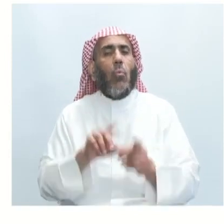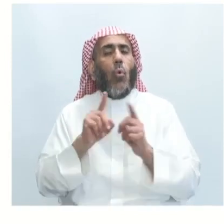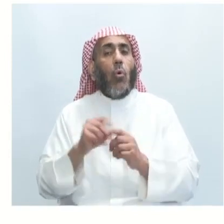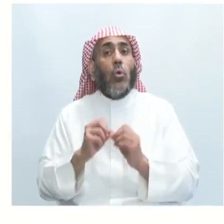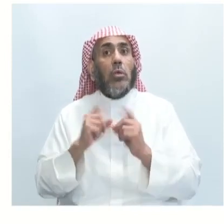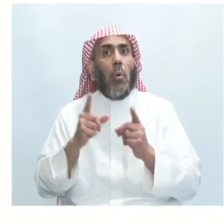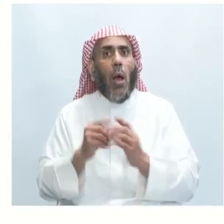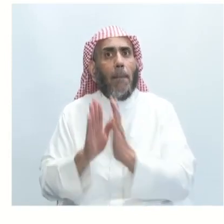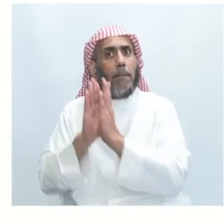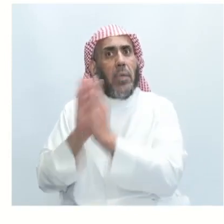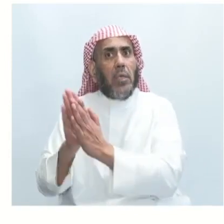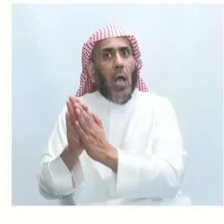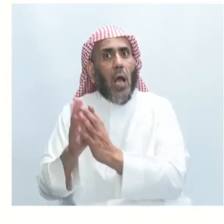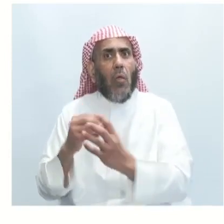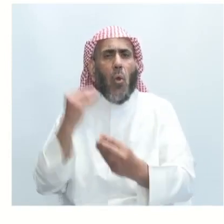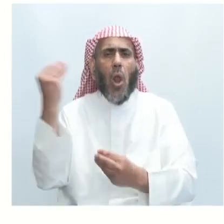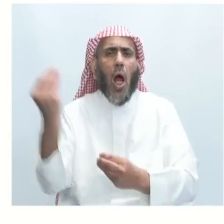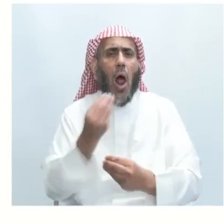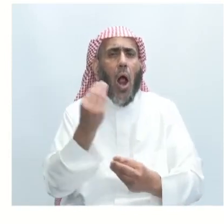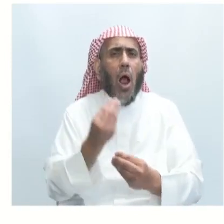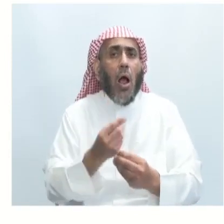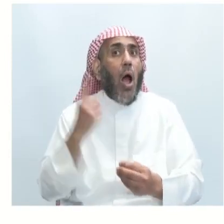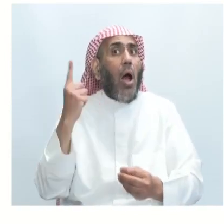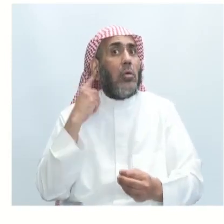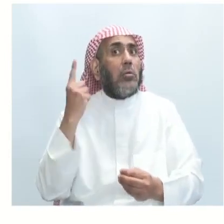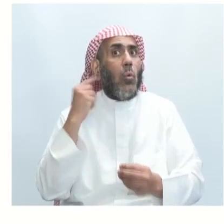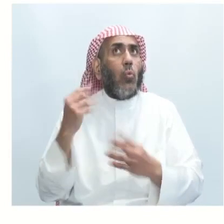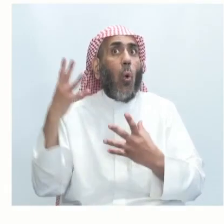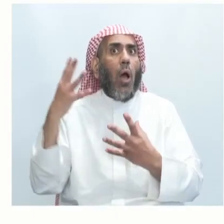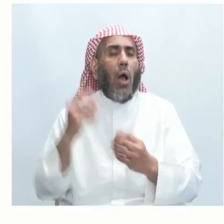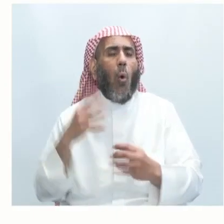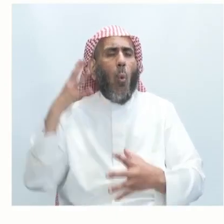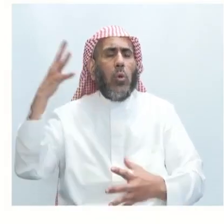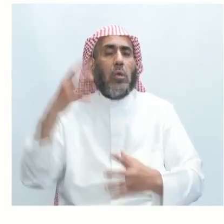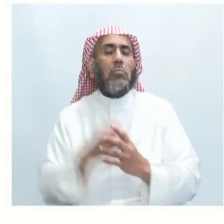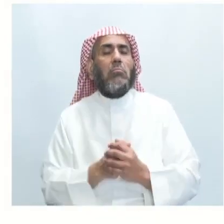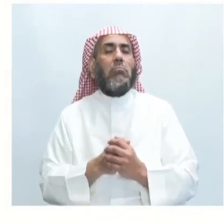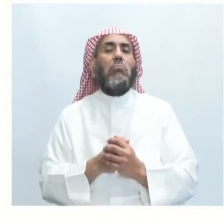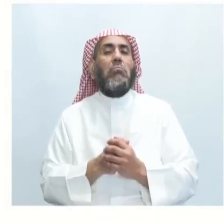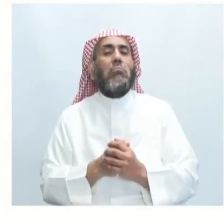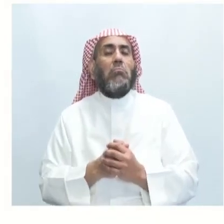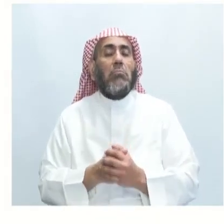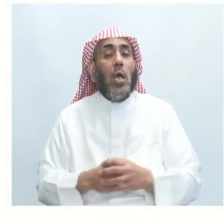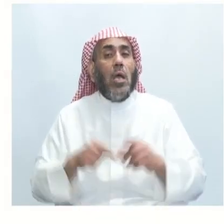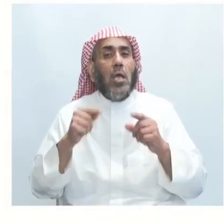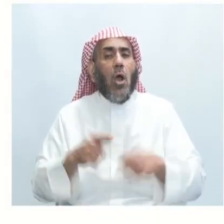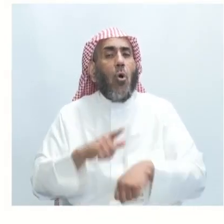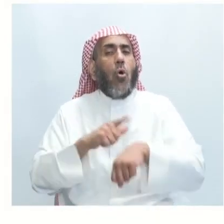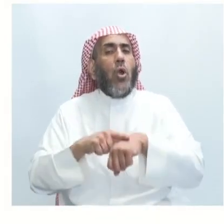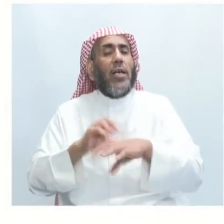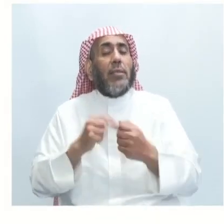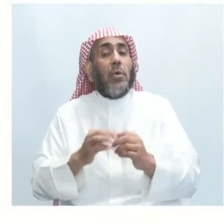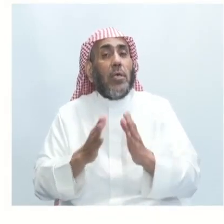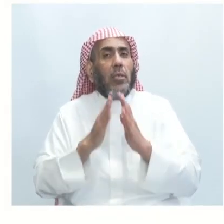الانتباه باتجاه هذه الحركه او هذا الصوت المزعج يكون حسيا عندما